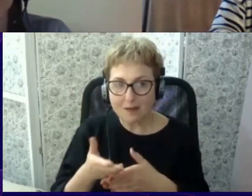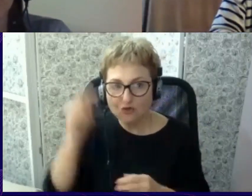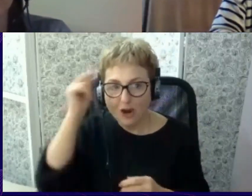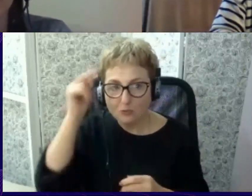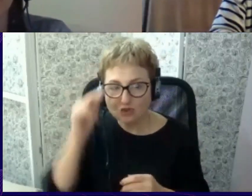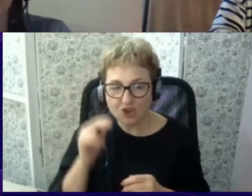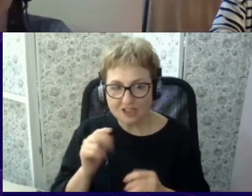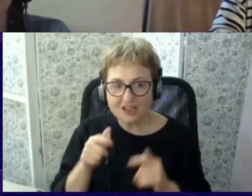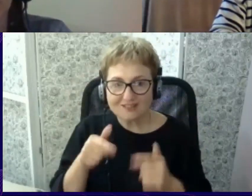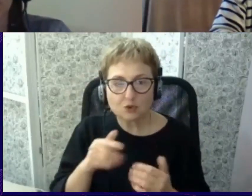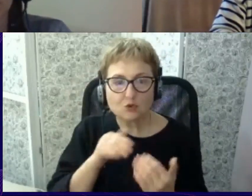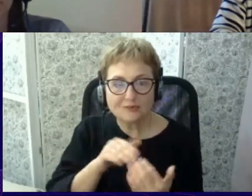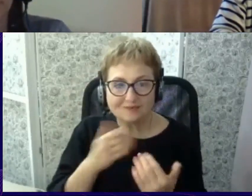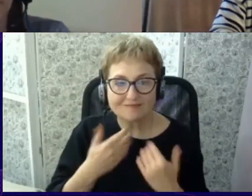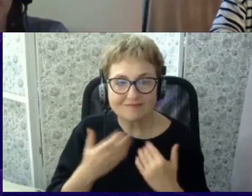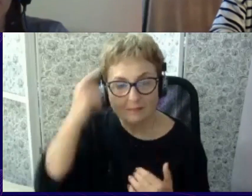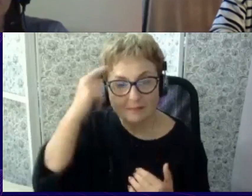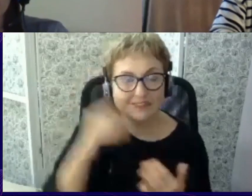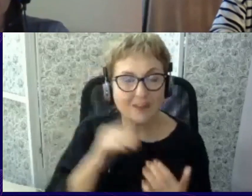помочь обучающимся вступить в коммуникацию.